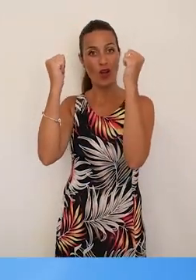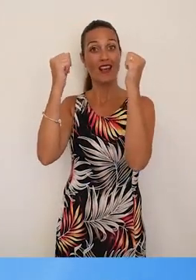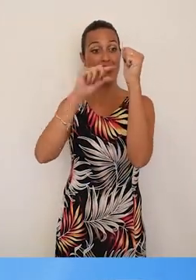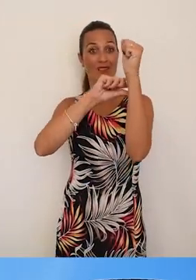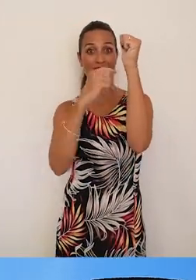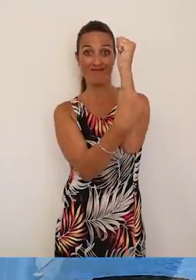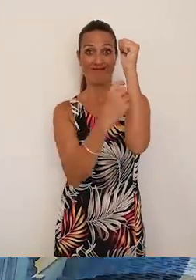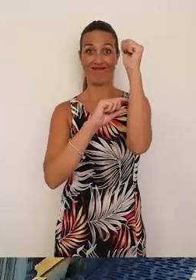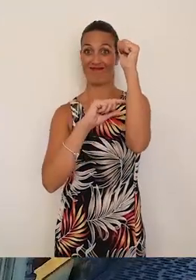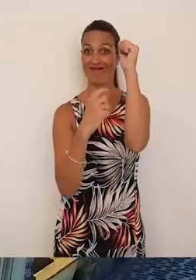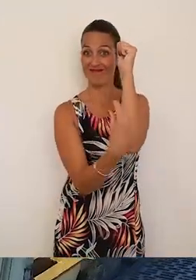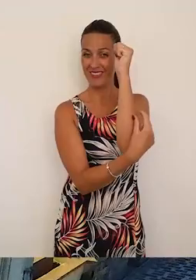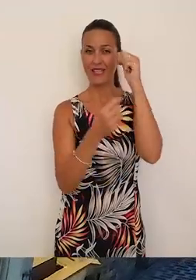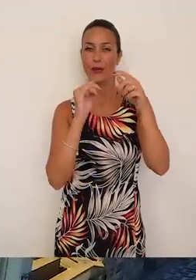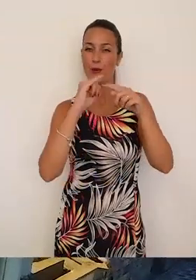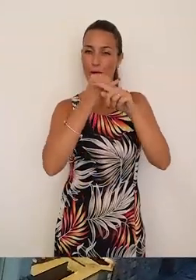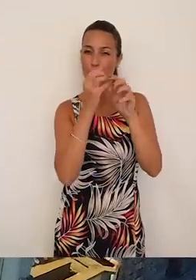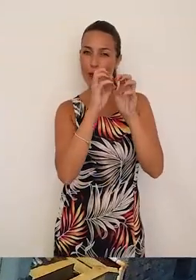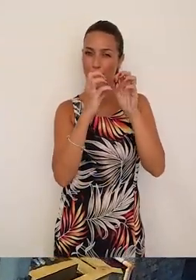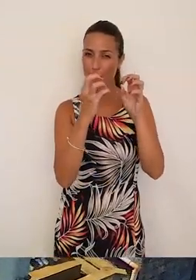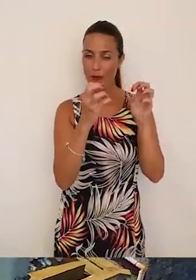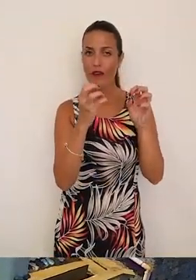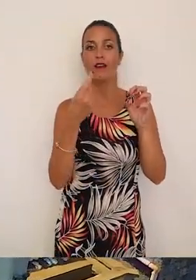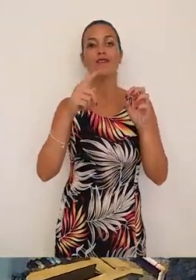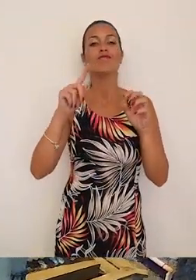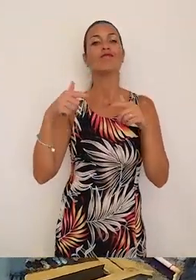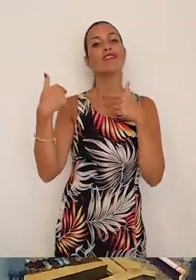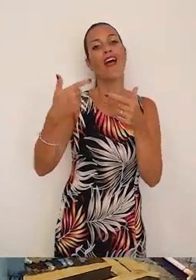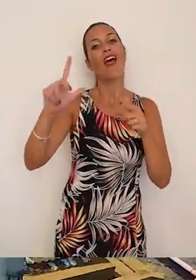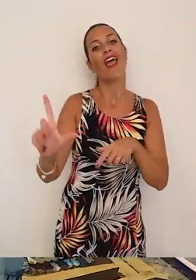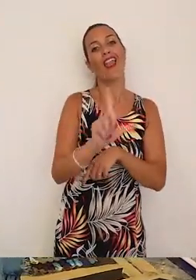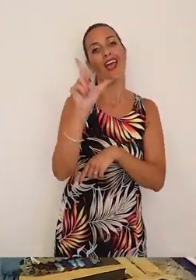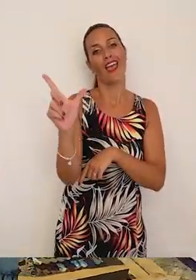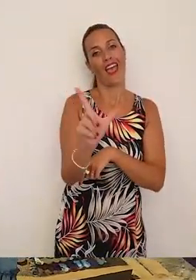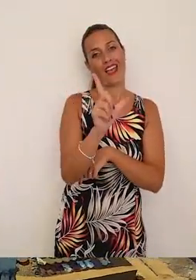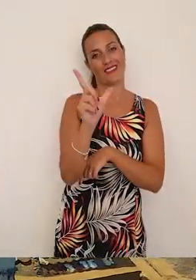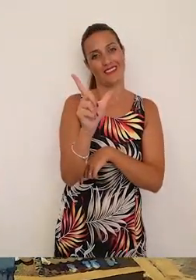scolpite. Forme architettoniche che offrono equilibrio ed eleganza all'intera struttura.